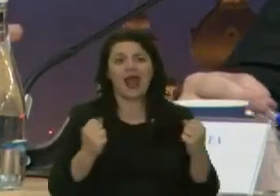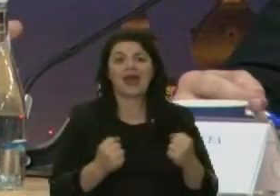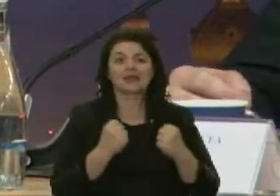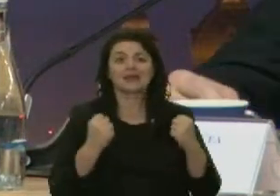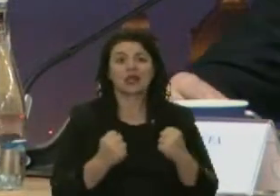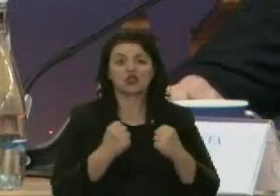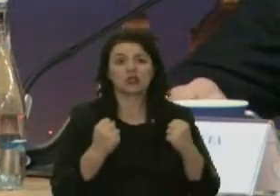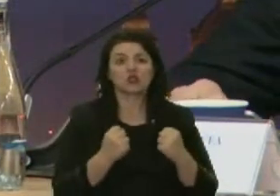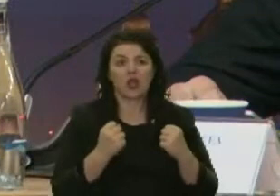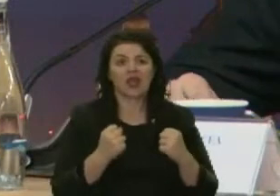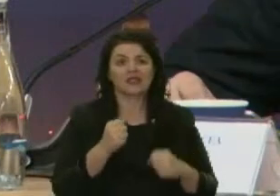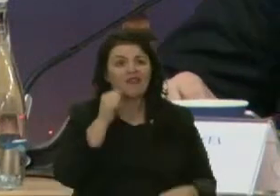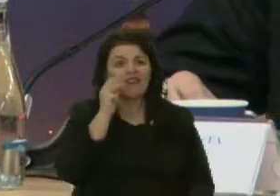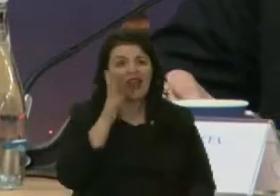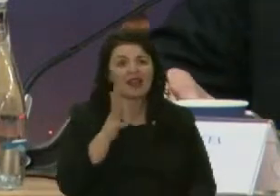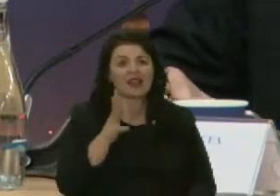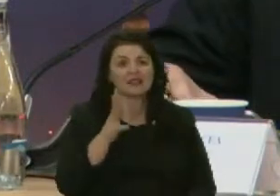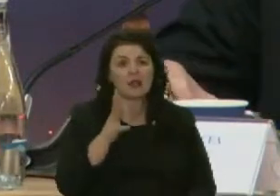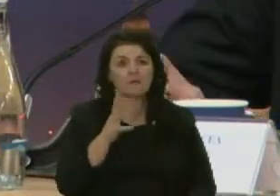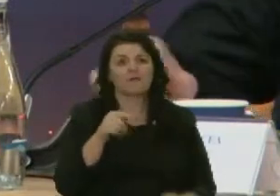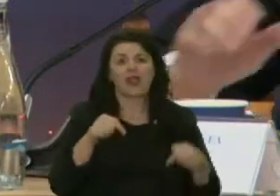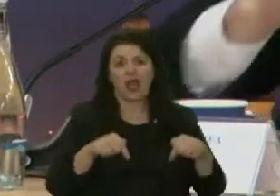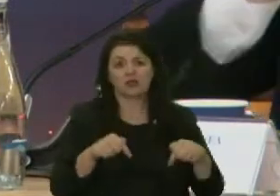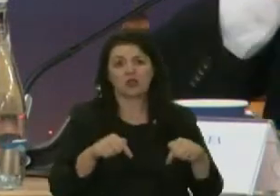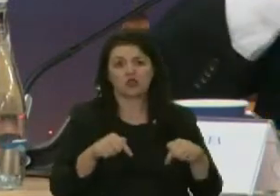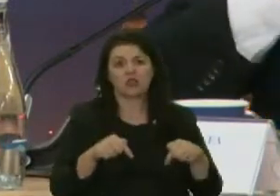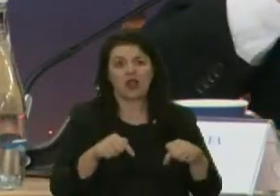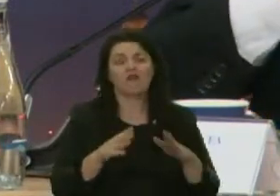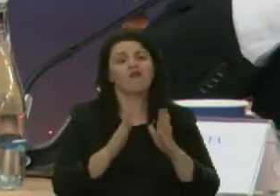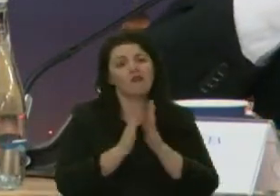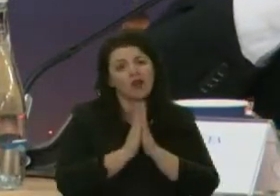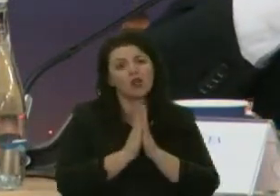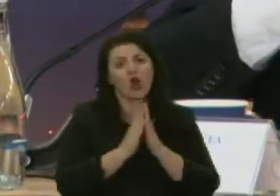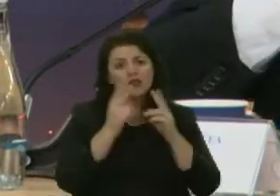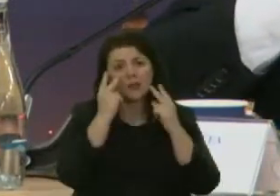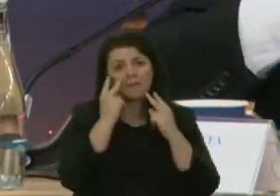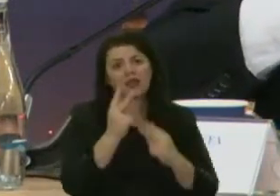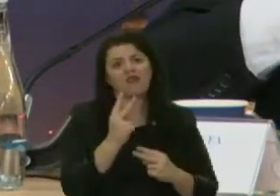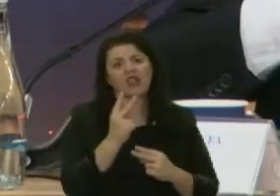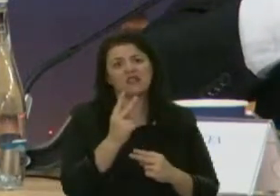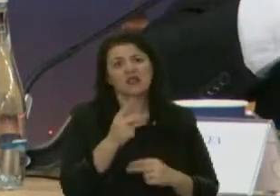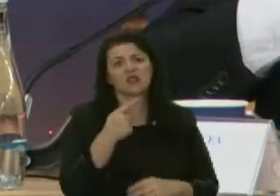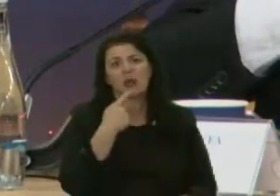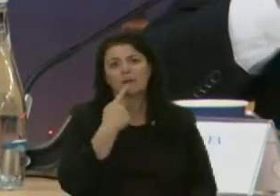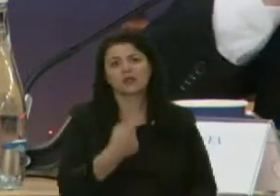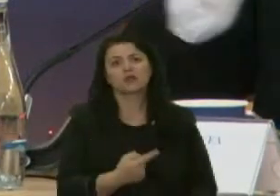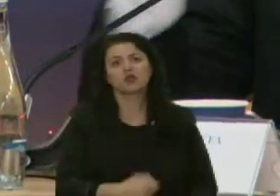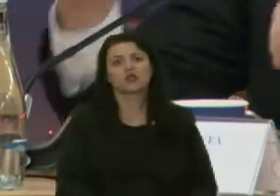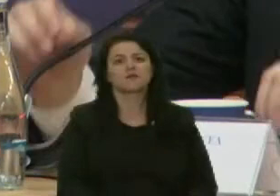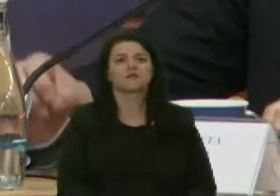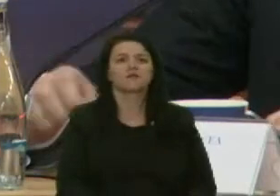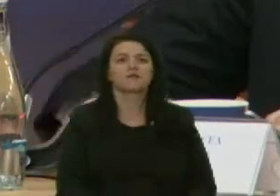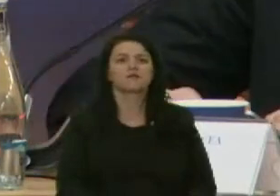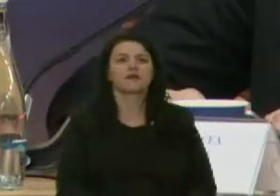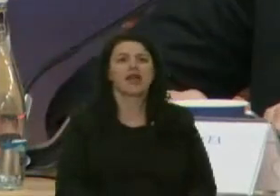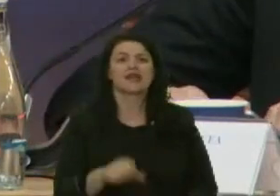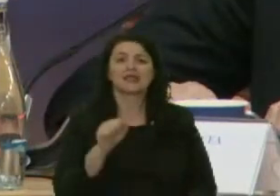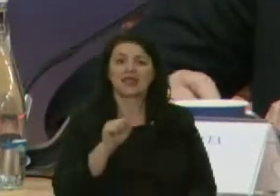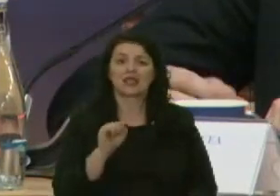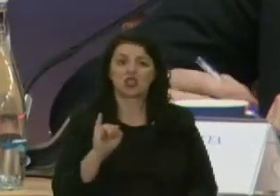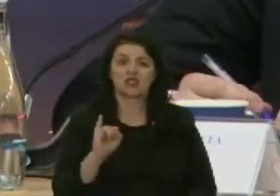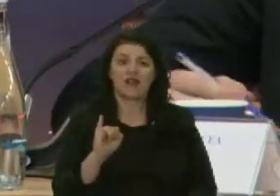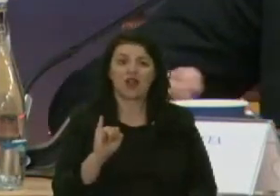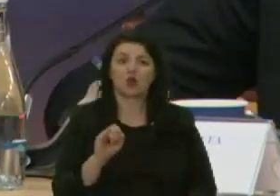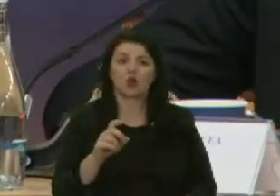democratic se exersează în fiecare zi și în această logică V aș ruga să priviți ceea ce am spus în privința Domnului isaca cș Cu tot